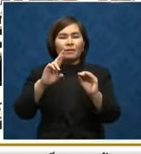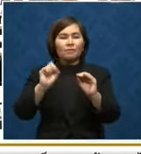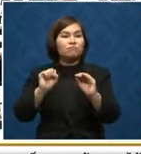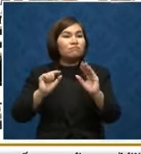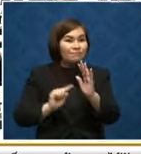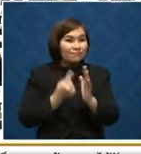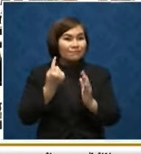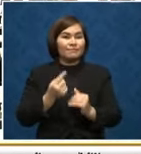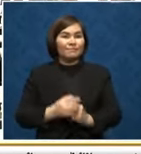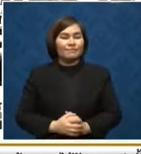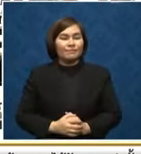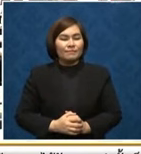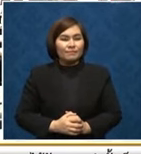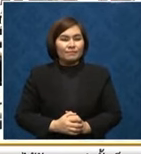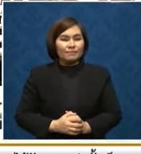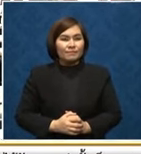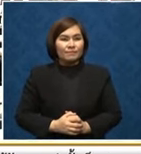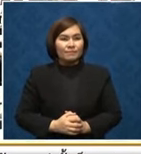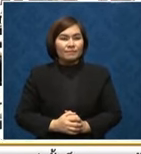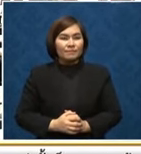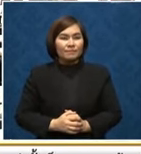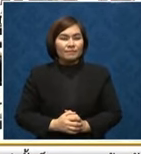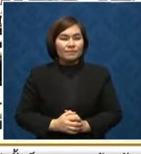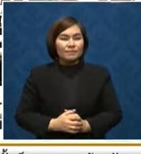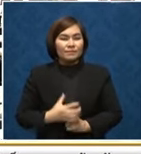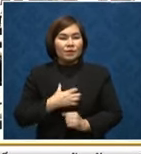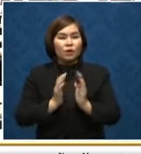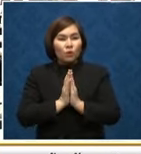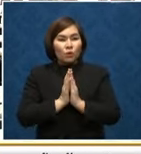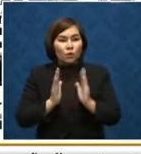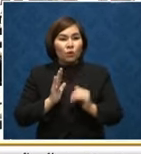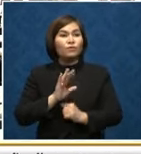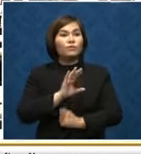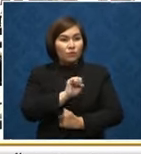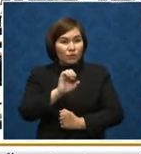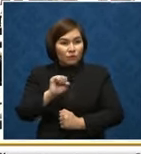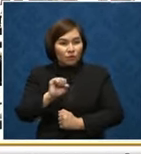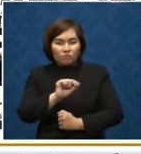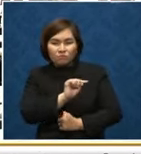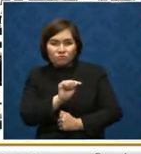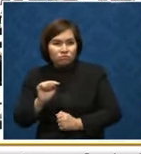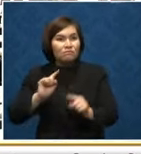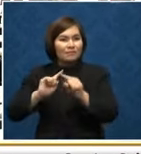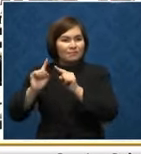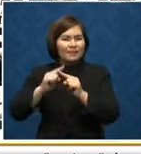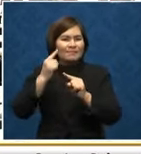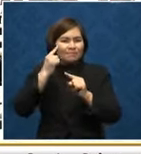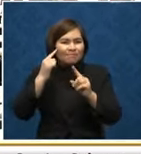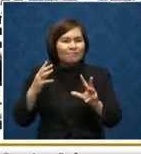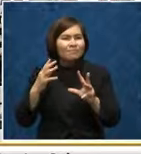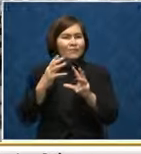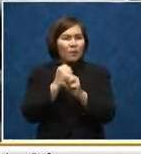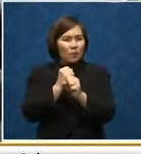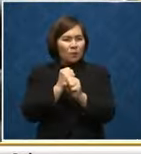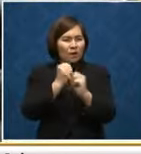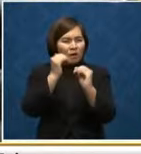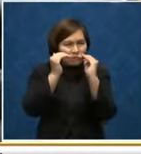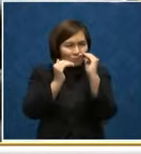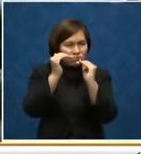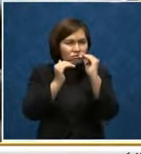ในชุดนี้ครับท่านประธานครับต้องขอบพระคุณเพื่อนสมาชิกหลายท่านครับผมคิดว่าเราได้ข้อสรุปที่ใกล้เคียงกัน